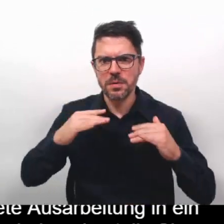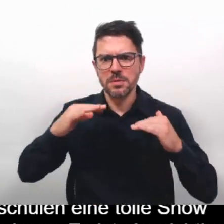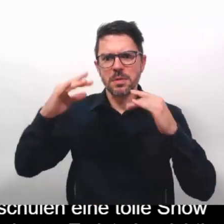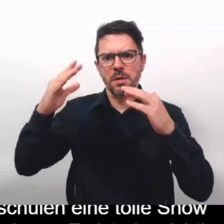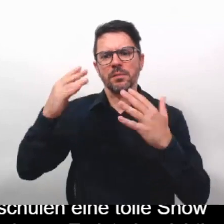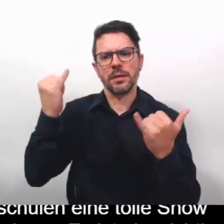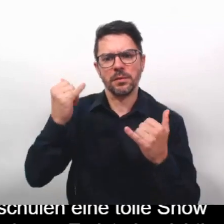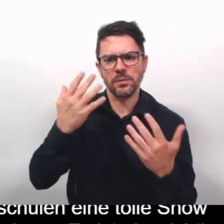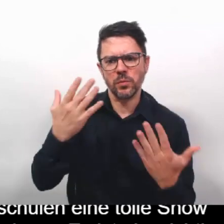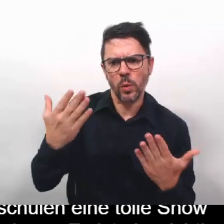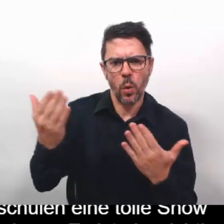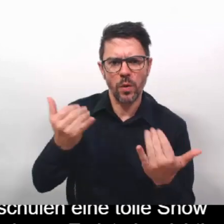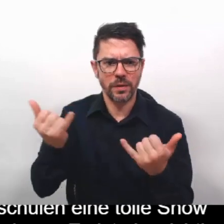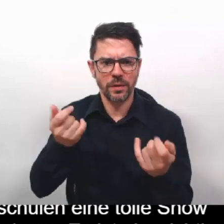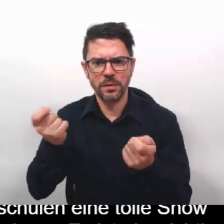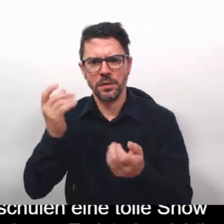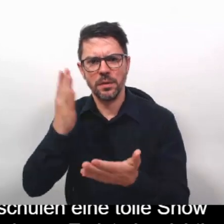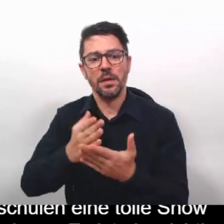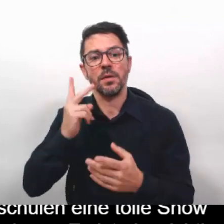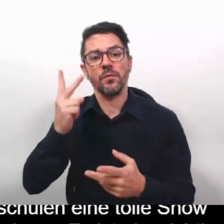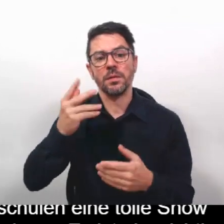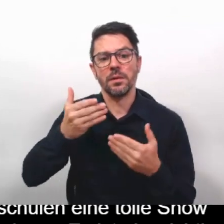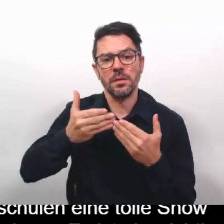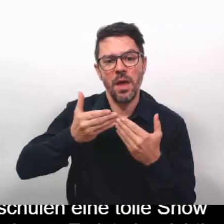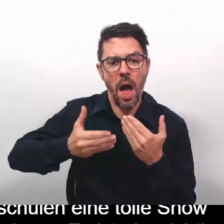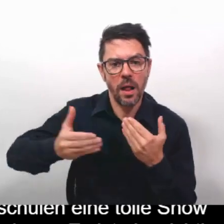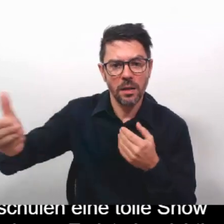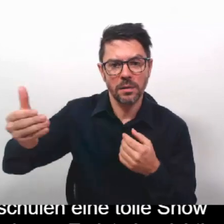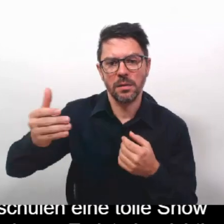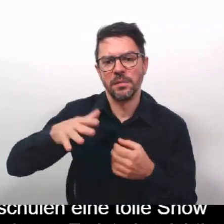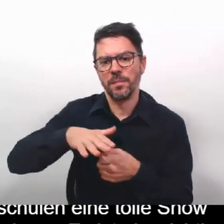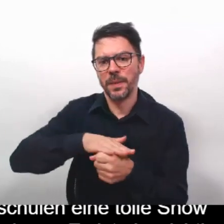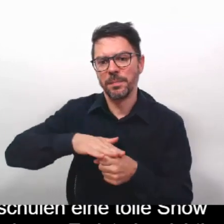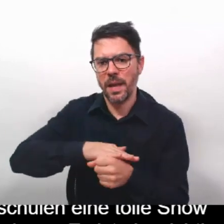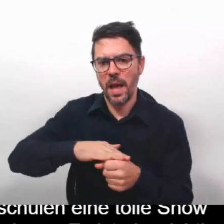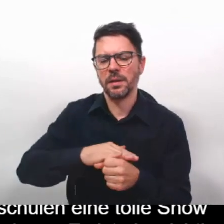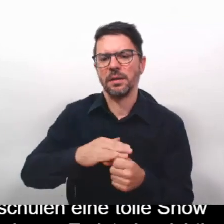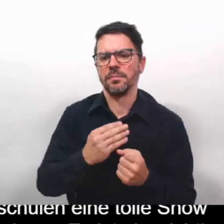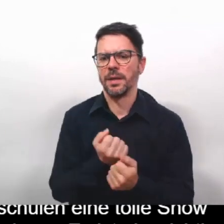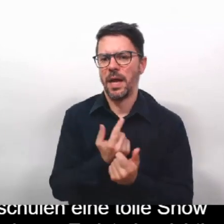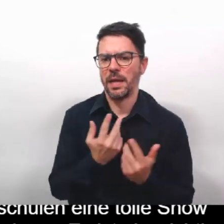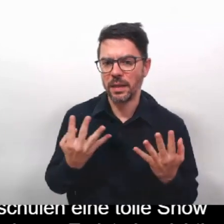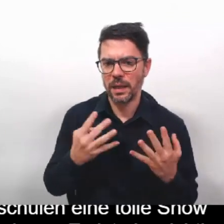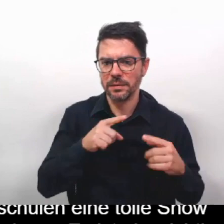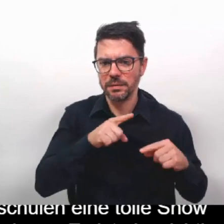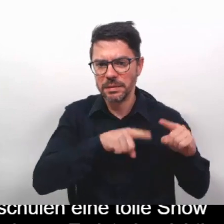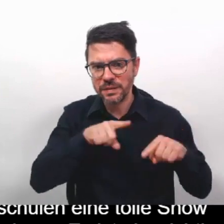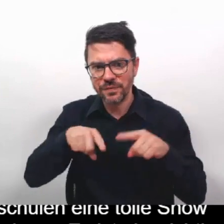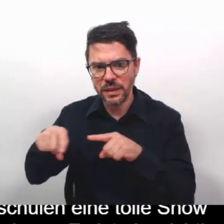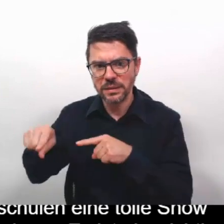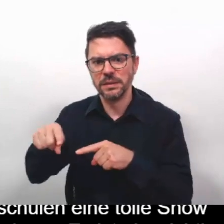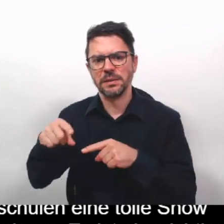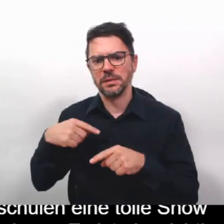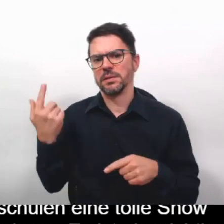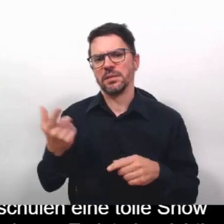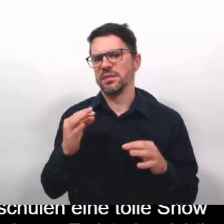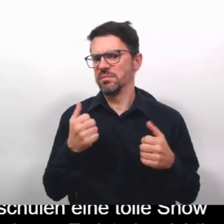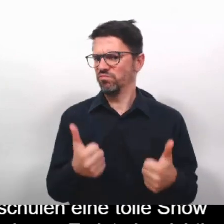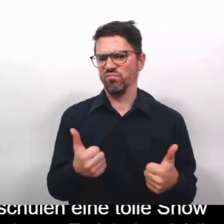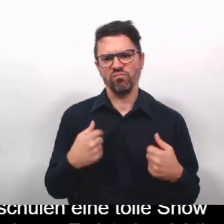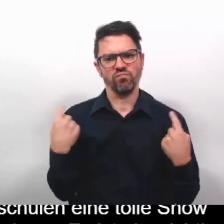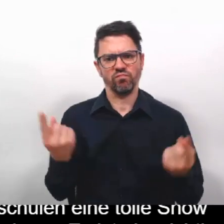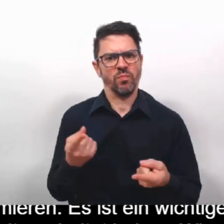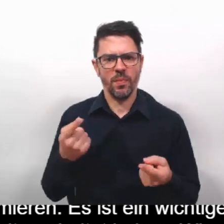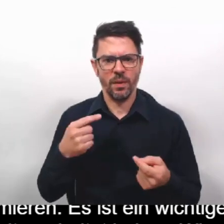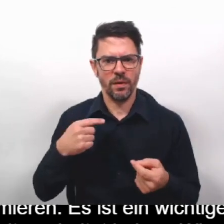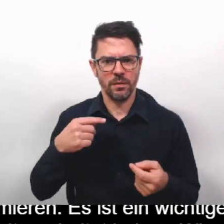angeklungen, mit der Hightech-Agenda investiert der Freistaat 2,9 Milliarden in die Hochschulen, viel Geld und